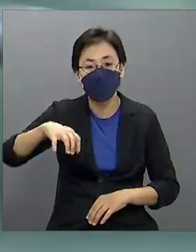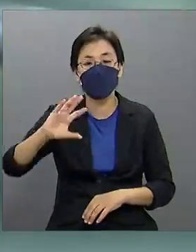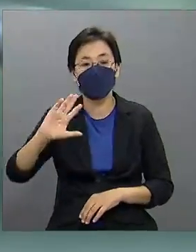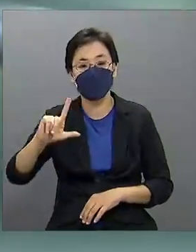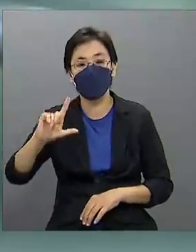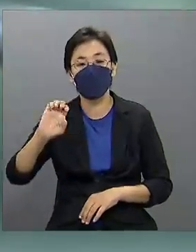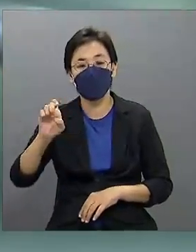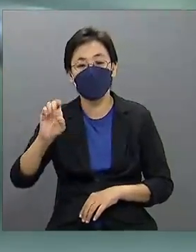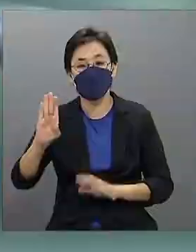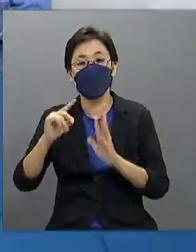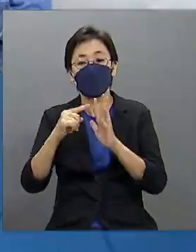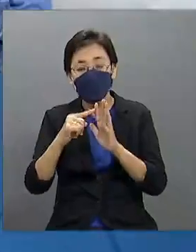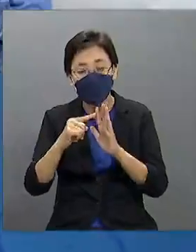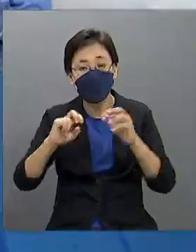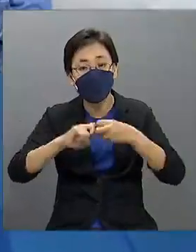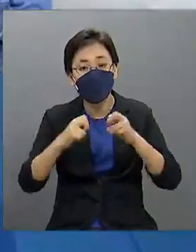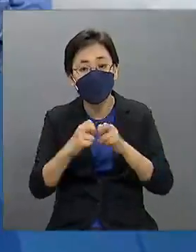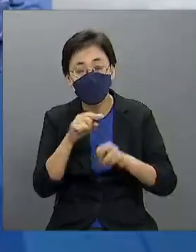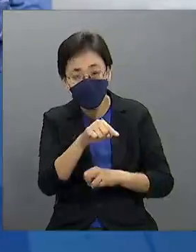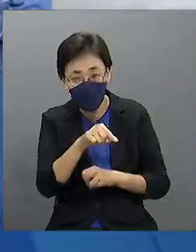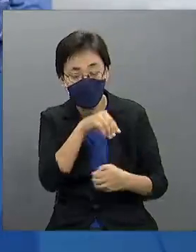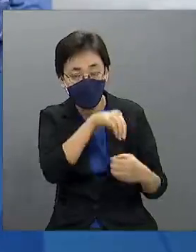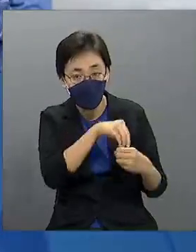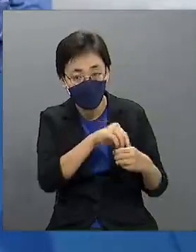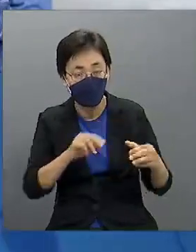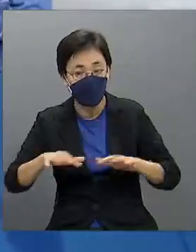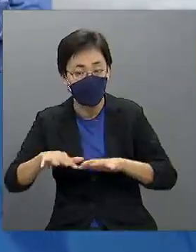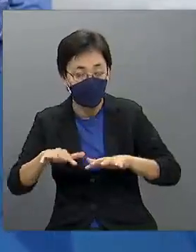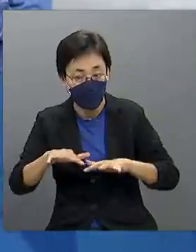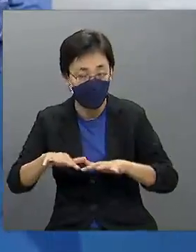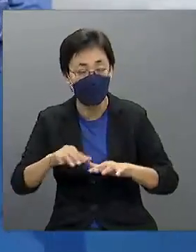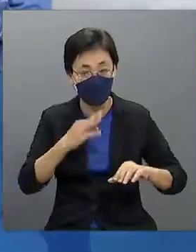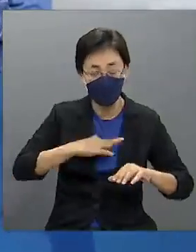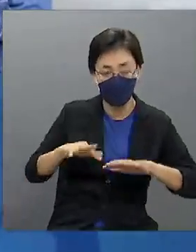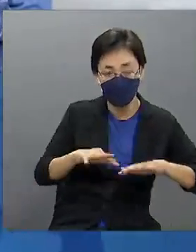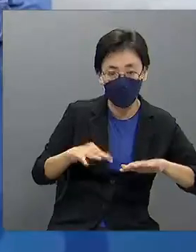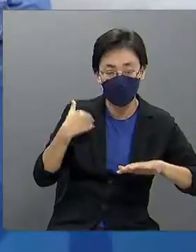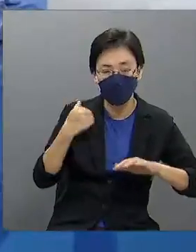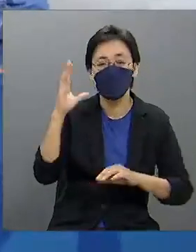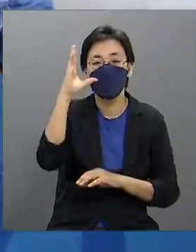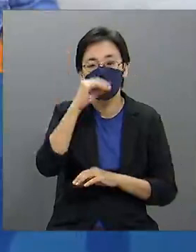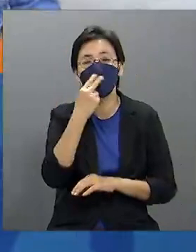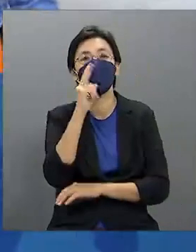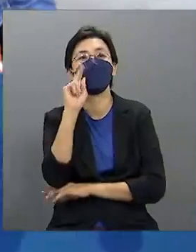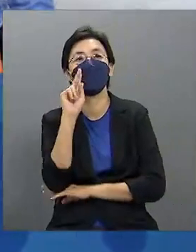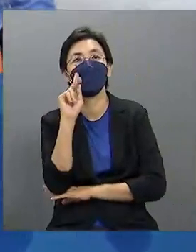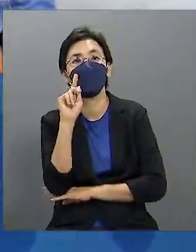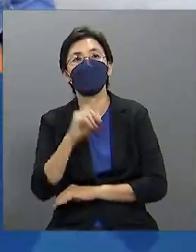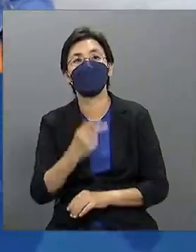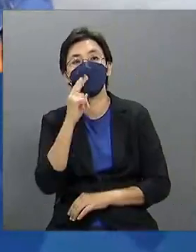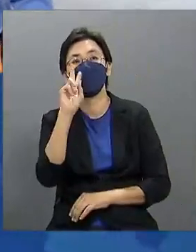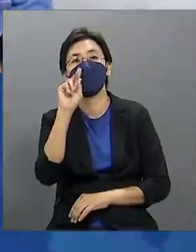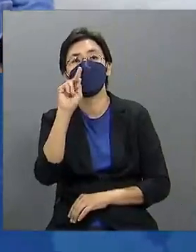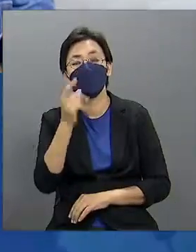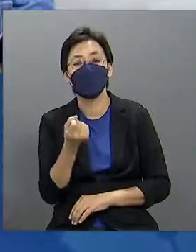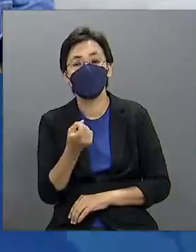ครับ ก็ตอนนั้น Magazine คิ ดูข่าวไการข่าวสดที่เขา